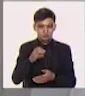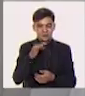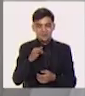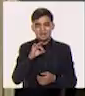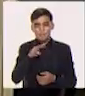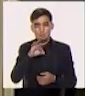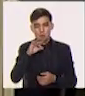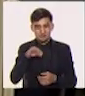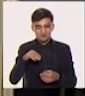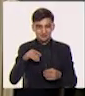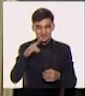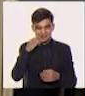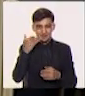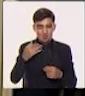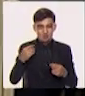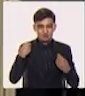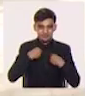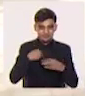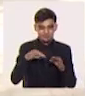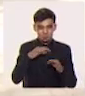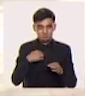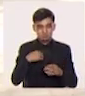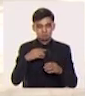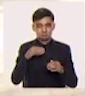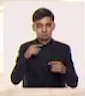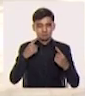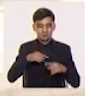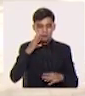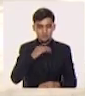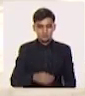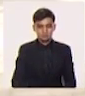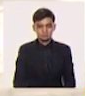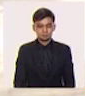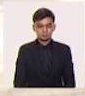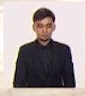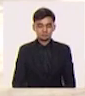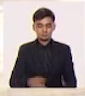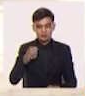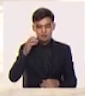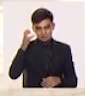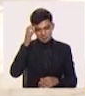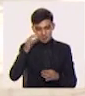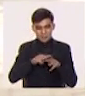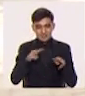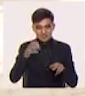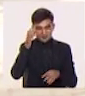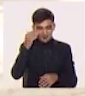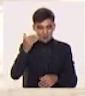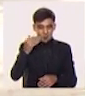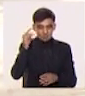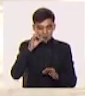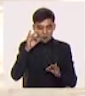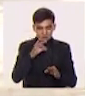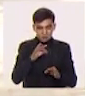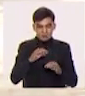өнімге тәуелді боламыз дейді. Прощенная классическая форма. Білім министрлігі оқушылар классикалық үлгідегі еркін